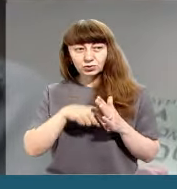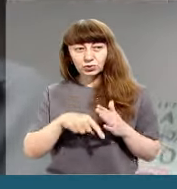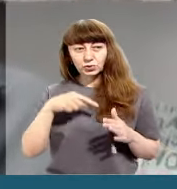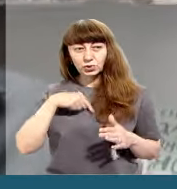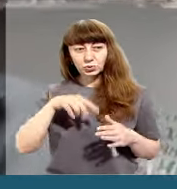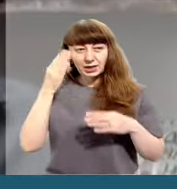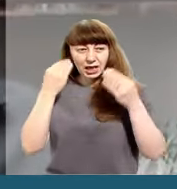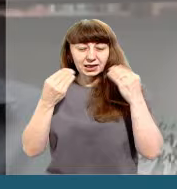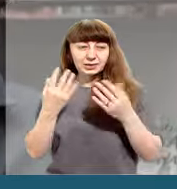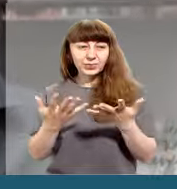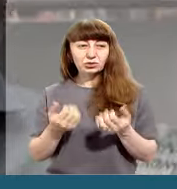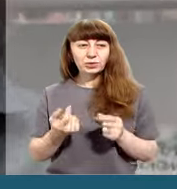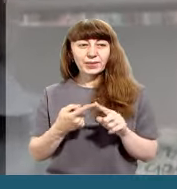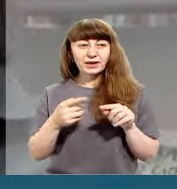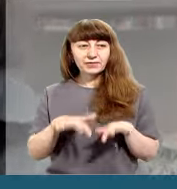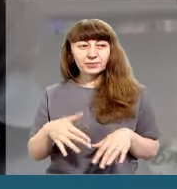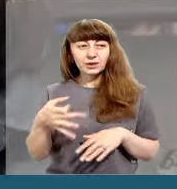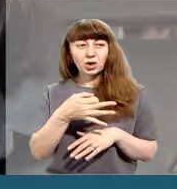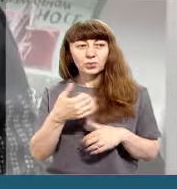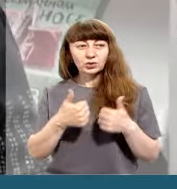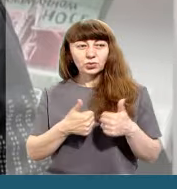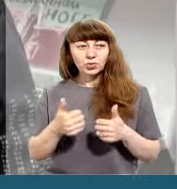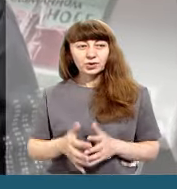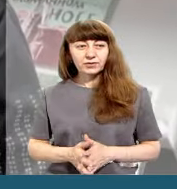таланта и завоевать 1-е место уже на областном